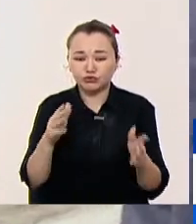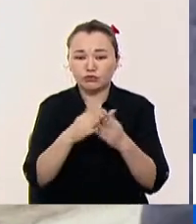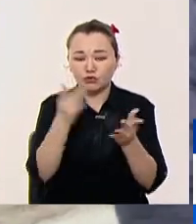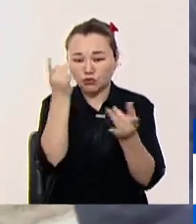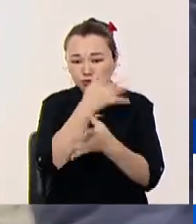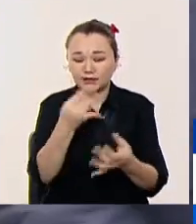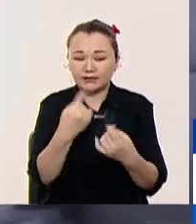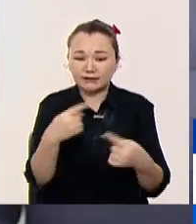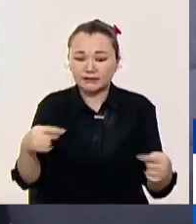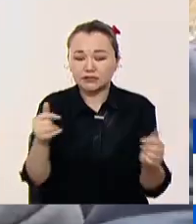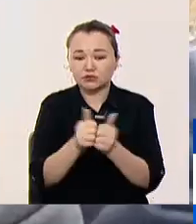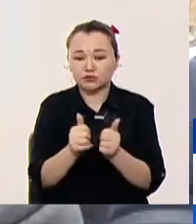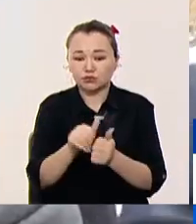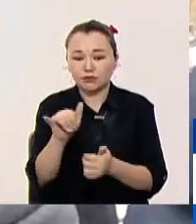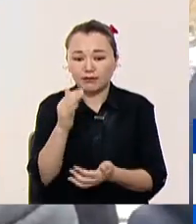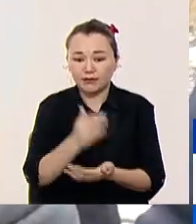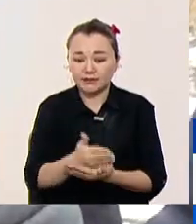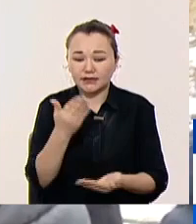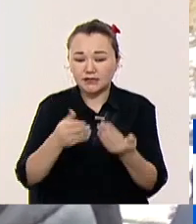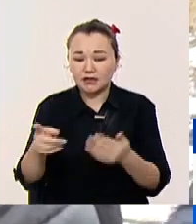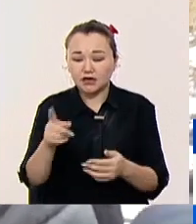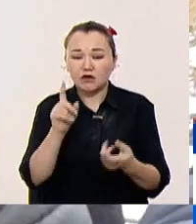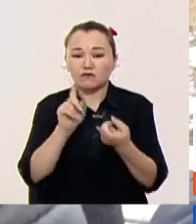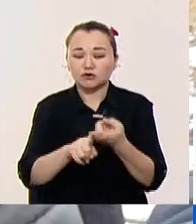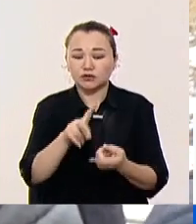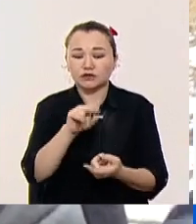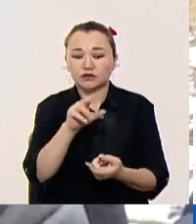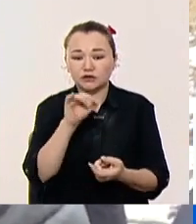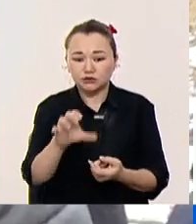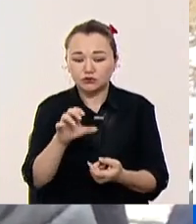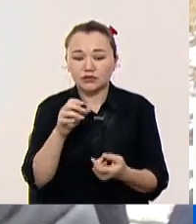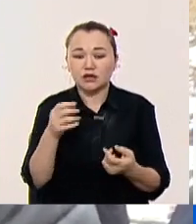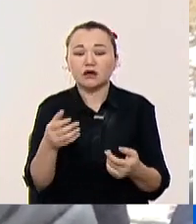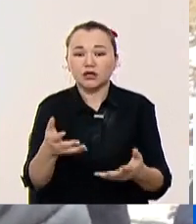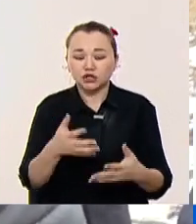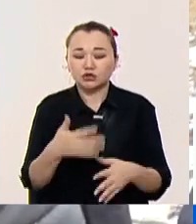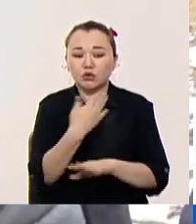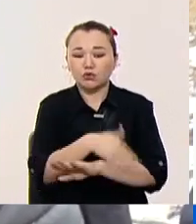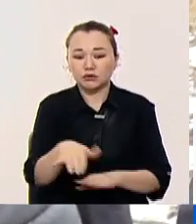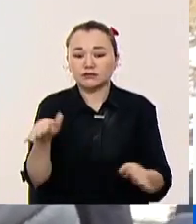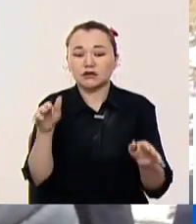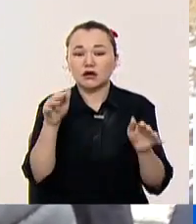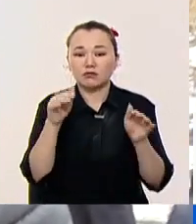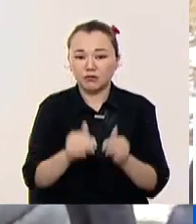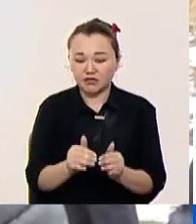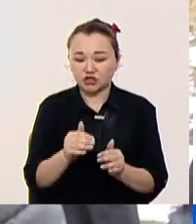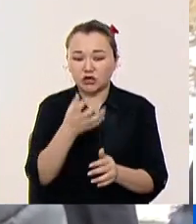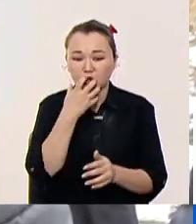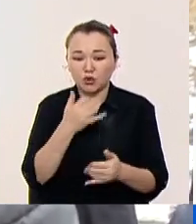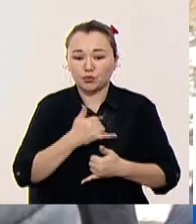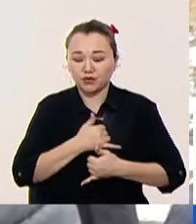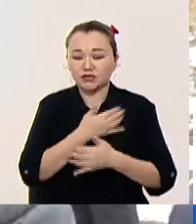и у нескольких соседей. Если они включили насос, естественно, улица села. Все, а у нас вообще его